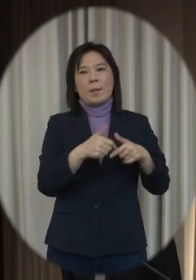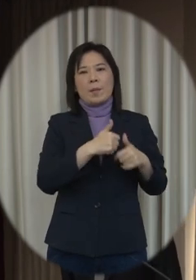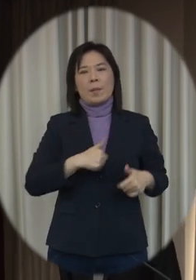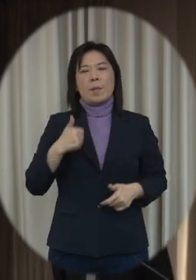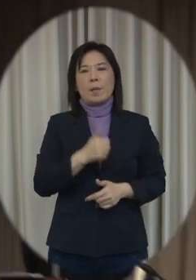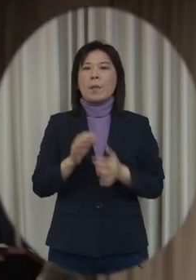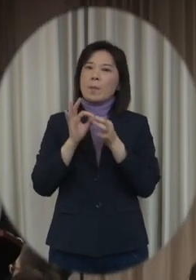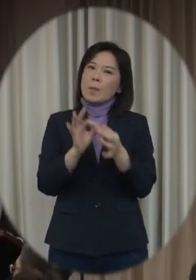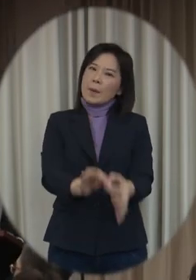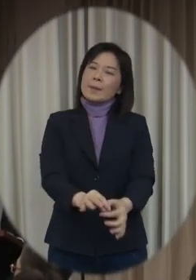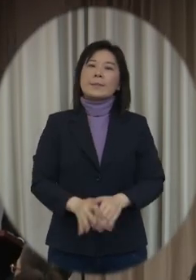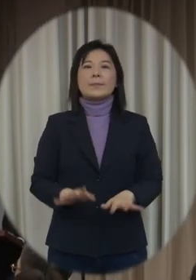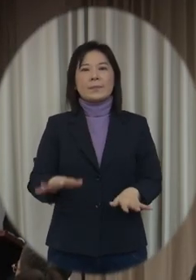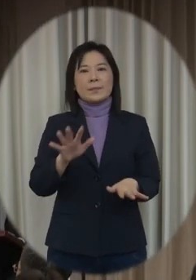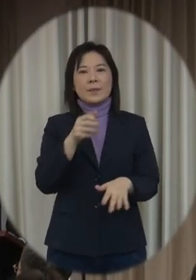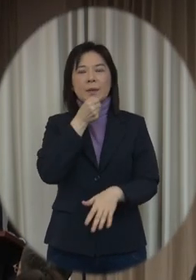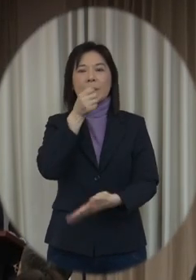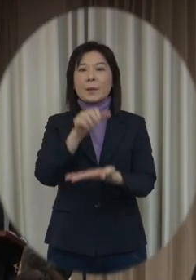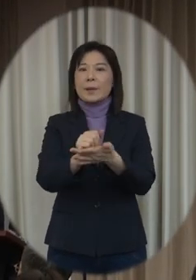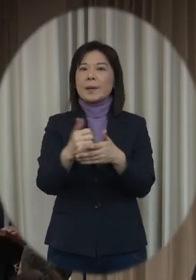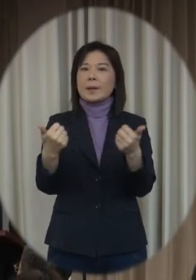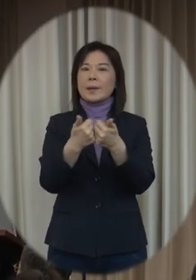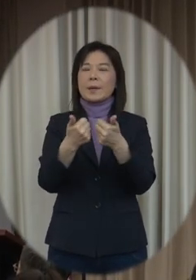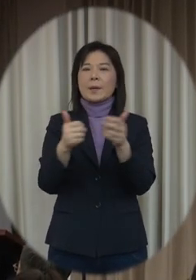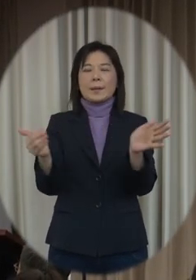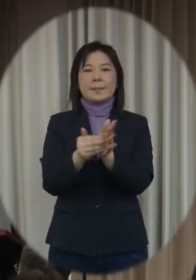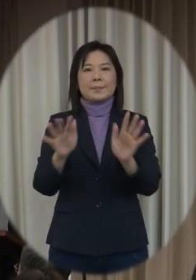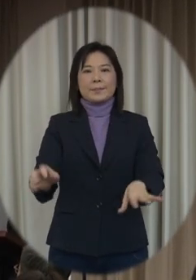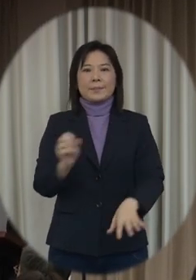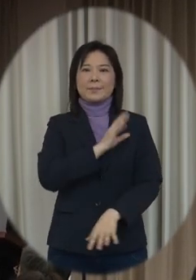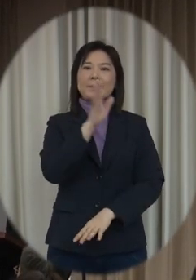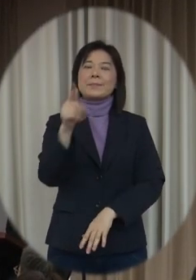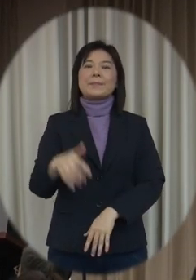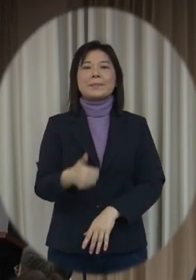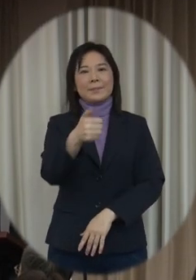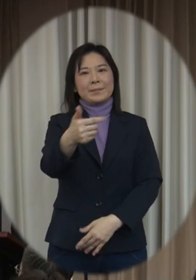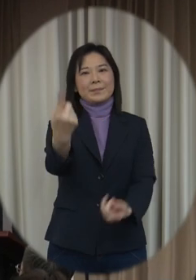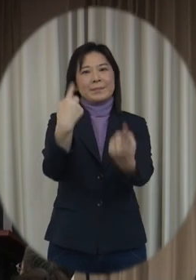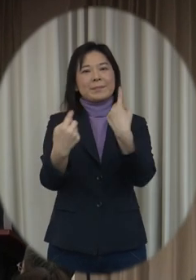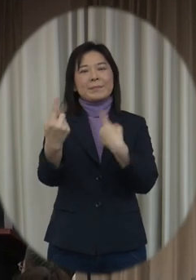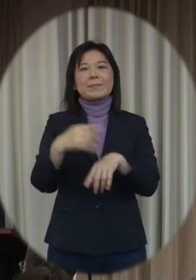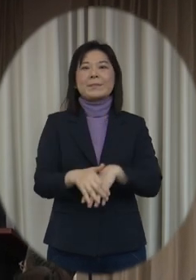今天的记者会至此也告一段落，谢谢各位贵宾的拨冗出席，